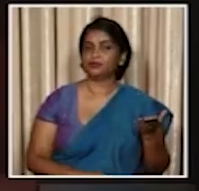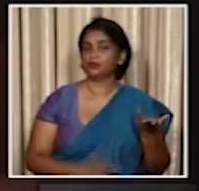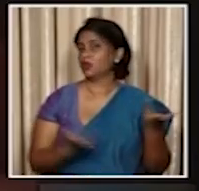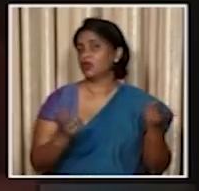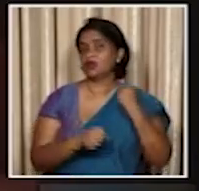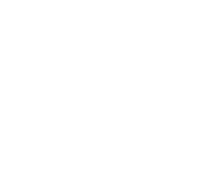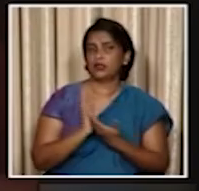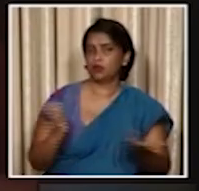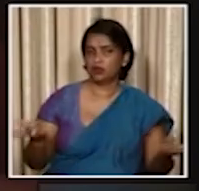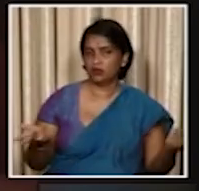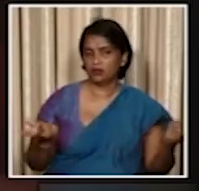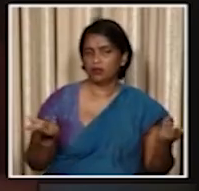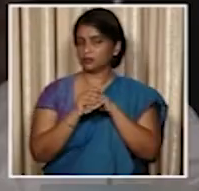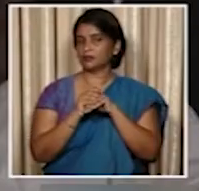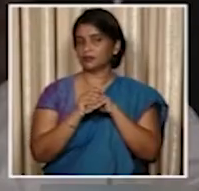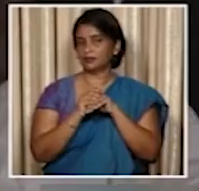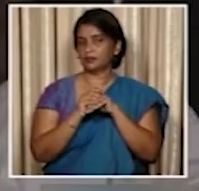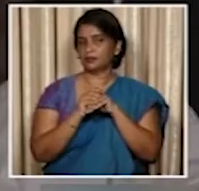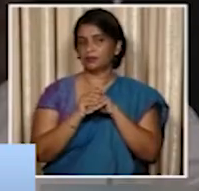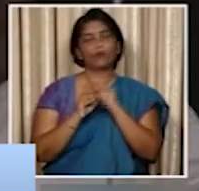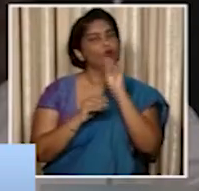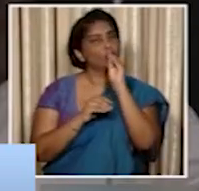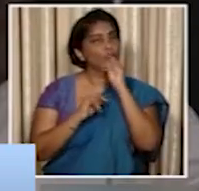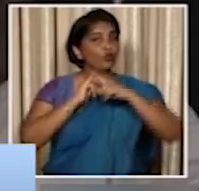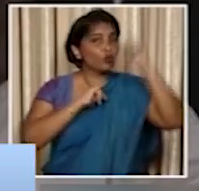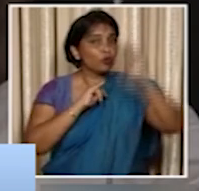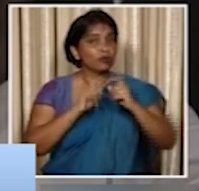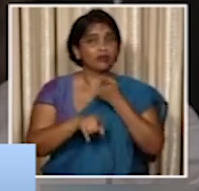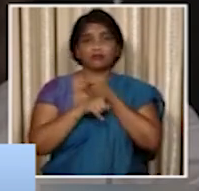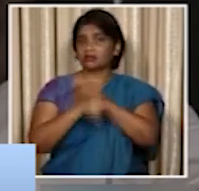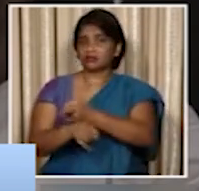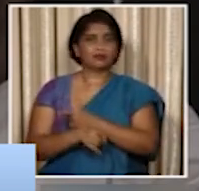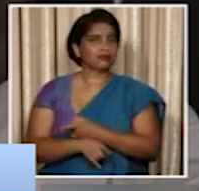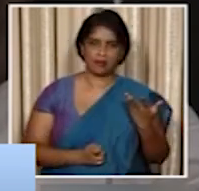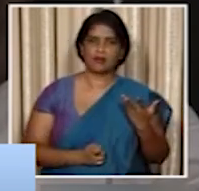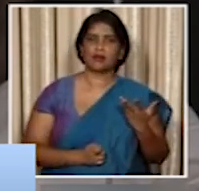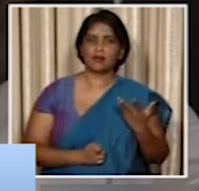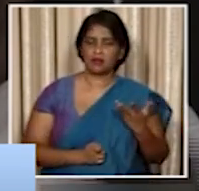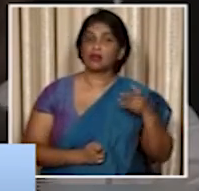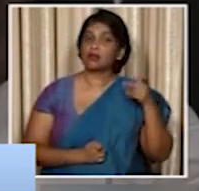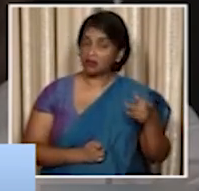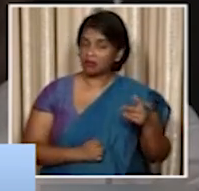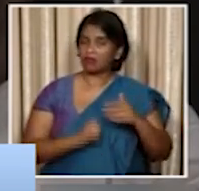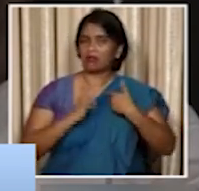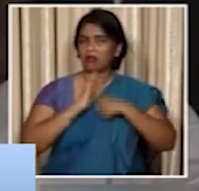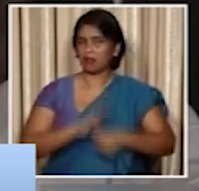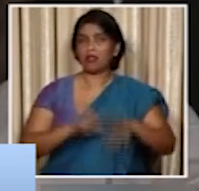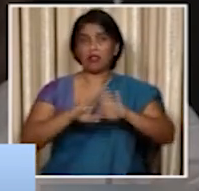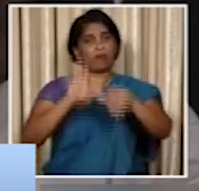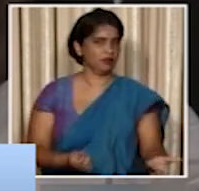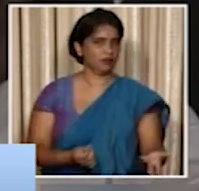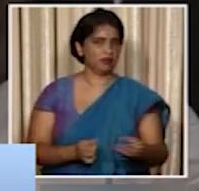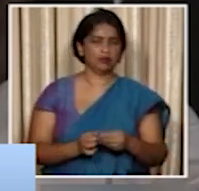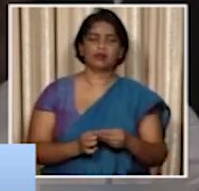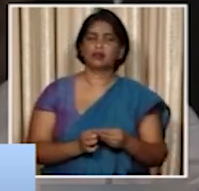මොකද්ද රජයේ ප්‍රතිපත්තිය? මොකද්ද වැඩපිළිවෙල? කුදු උපාධිධාරියෙක් ගිහිල්ලා පන්ති කාමරේ තිබ්බට උගන්නන්න බෑ. එයාටත් අසාධාරණයක්, දරුවන්ට ඊට වඩා